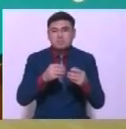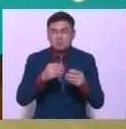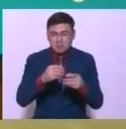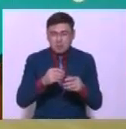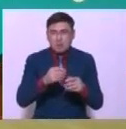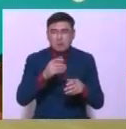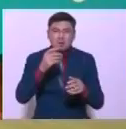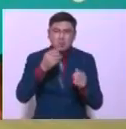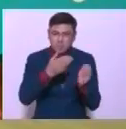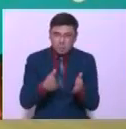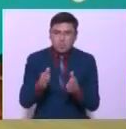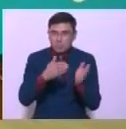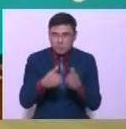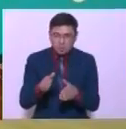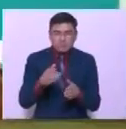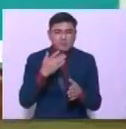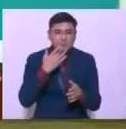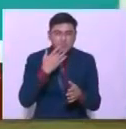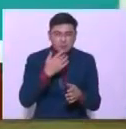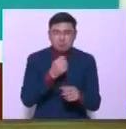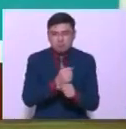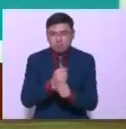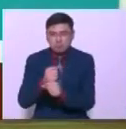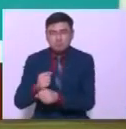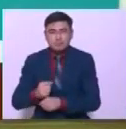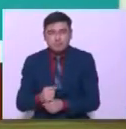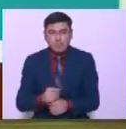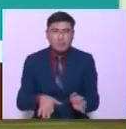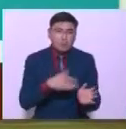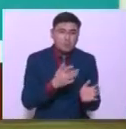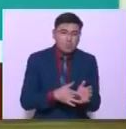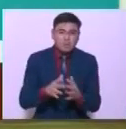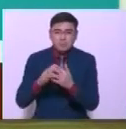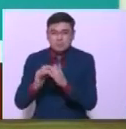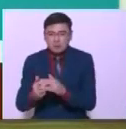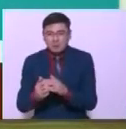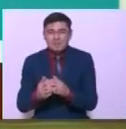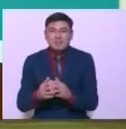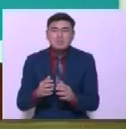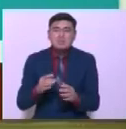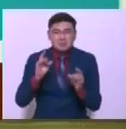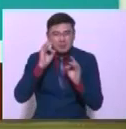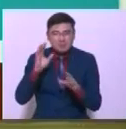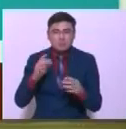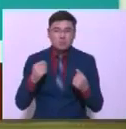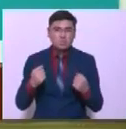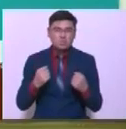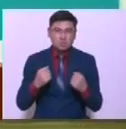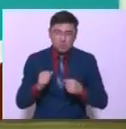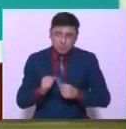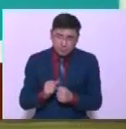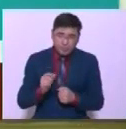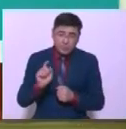түрде бір жолмен жұмыс жасап жатыр. Аудан қалалардың бұқаралық спортпен, яғни денсау